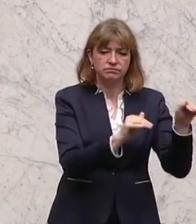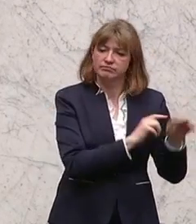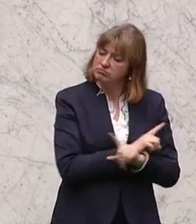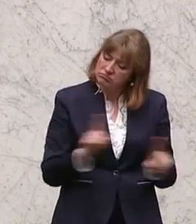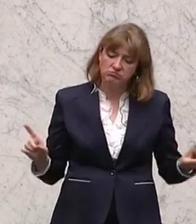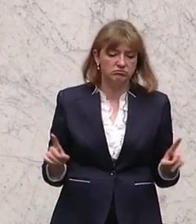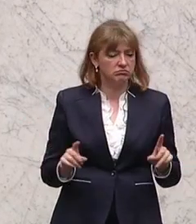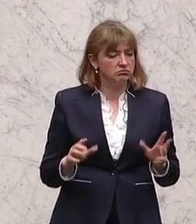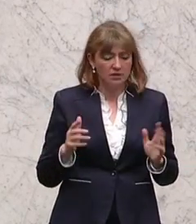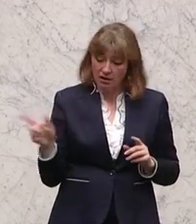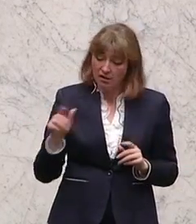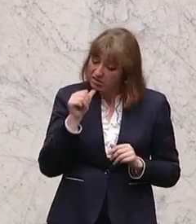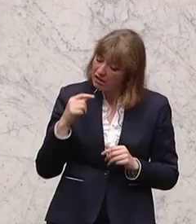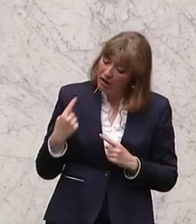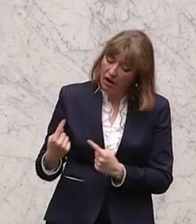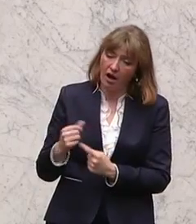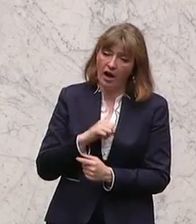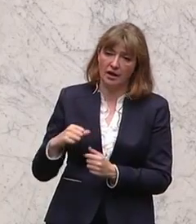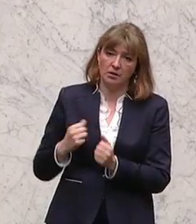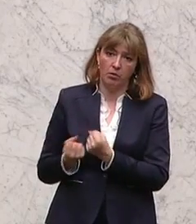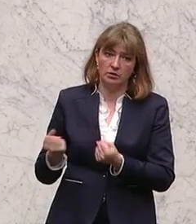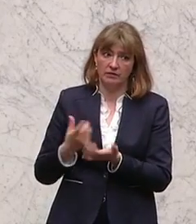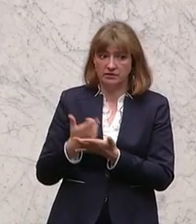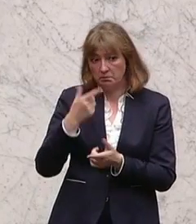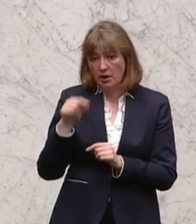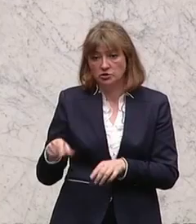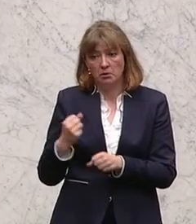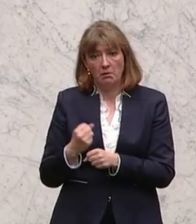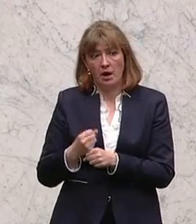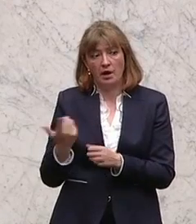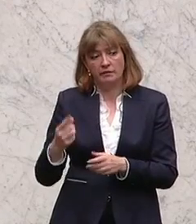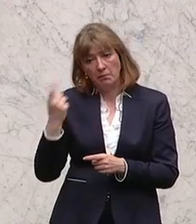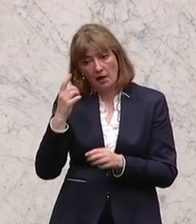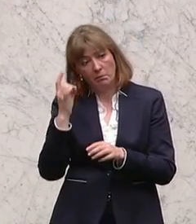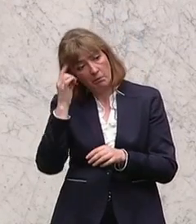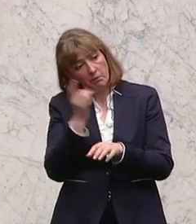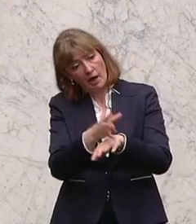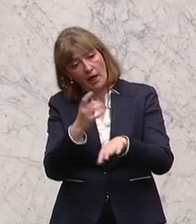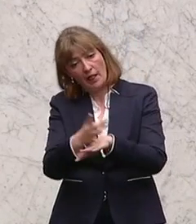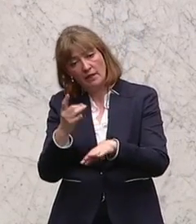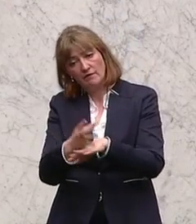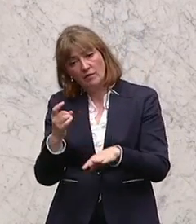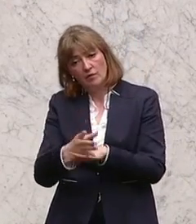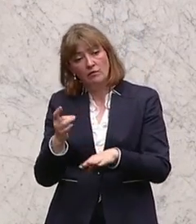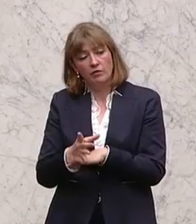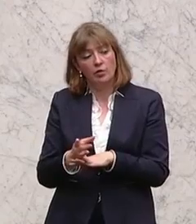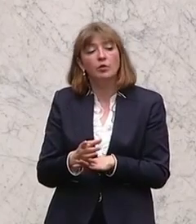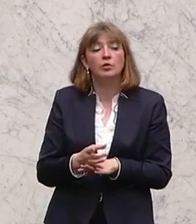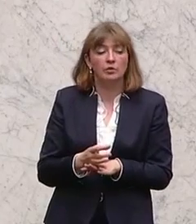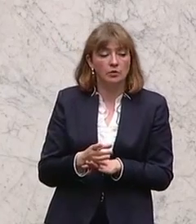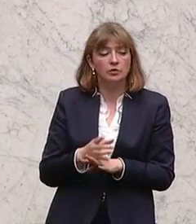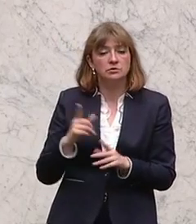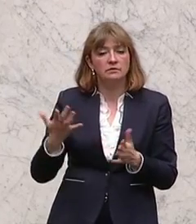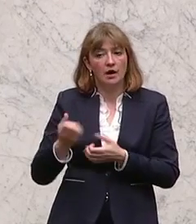nicht seine eigene Politik dort macht, indem er die Menschen mit der Meinung beeinflusst und Meinungsbildung